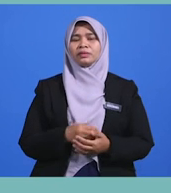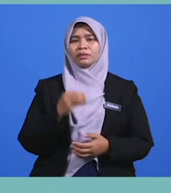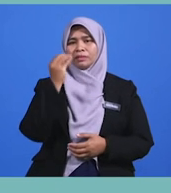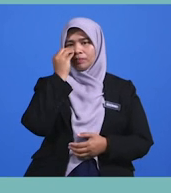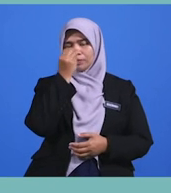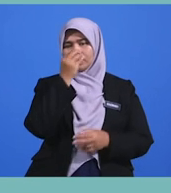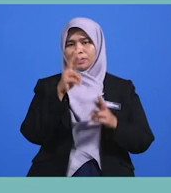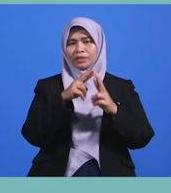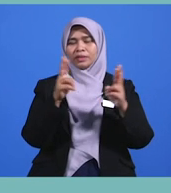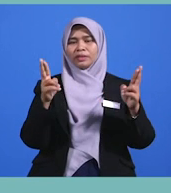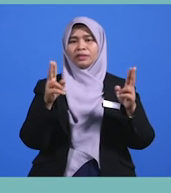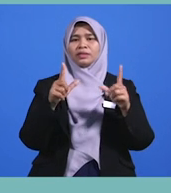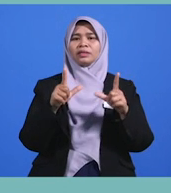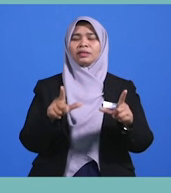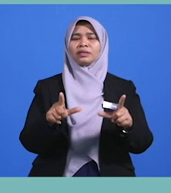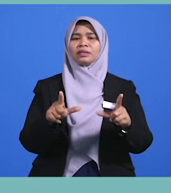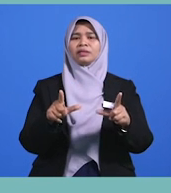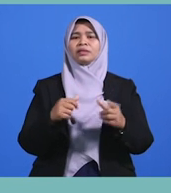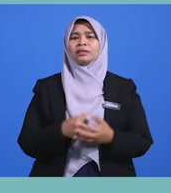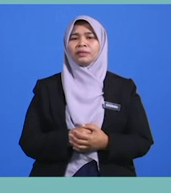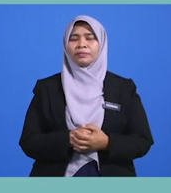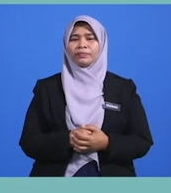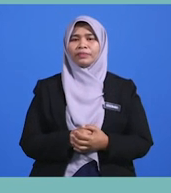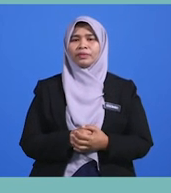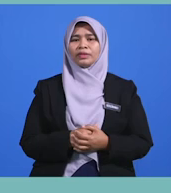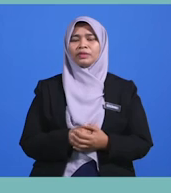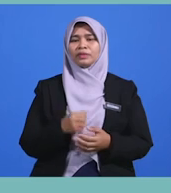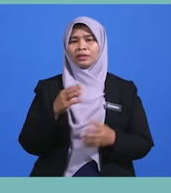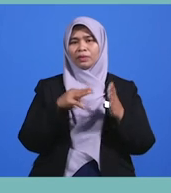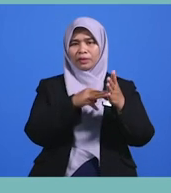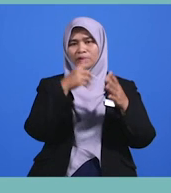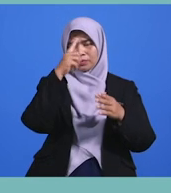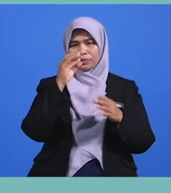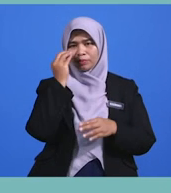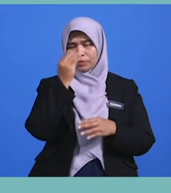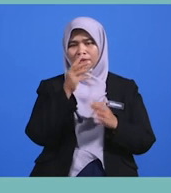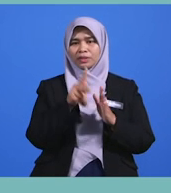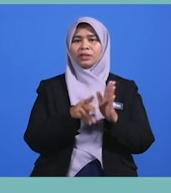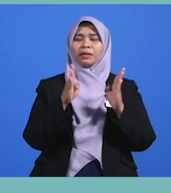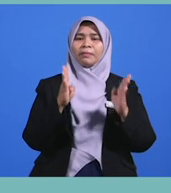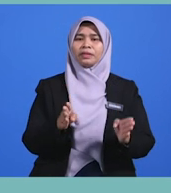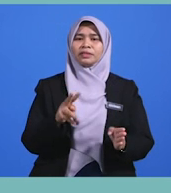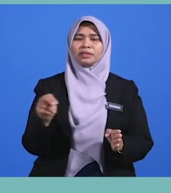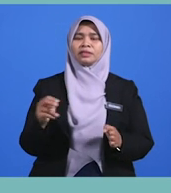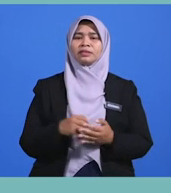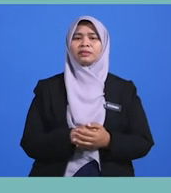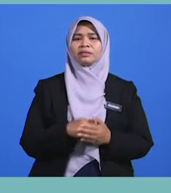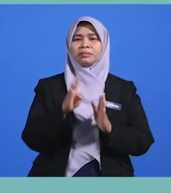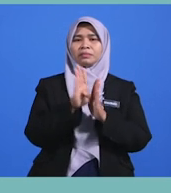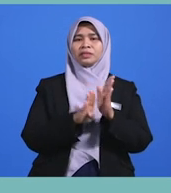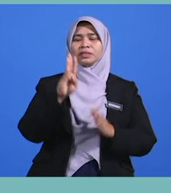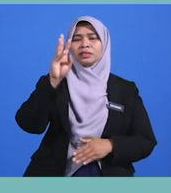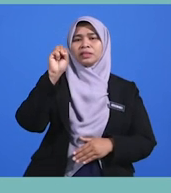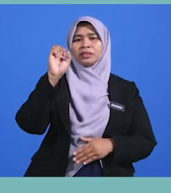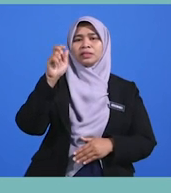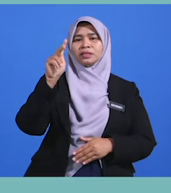yang terletak di tengah bucu perisai mewakili bunga kebangsaan. Slogan Bersekutu Bertambah Mutu, jogang